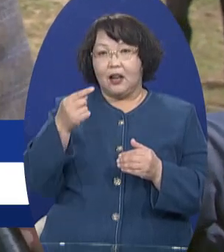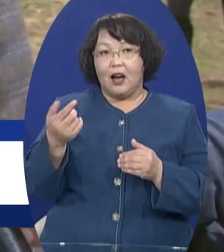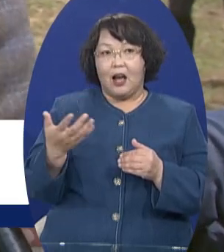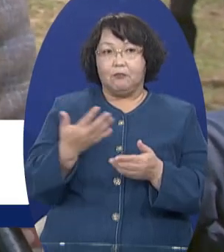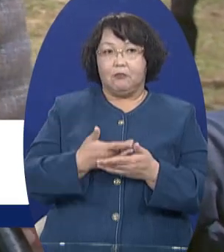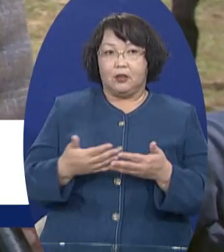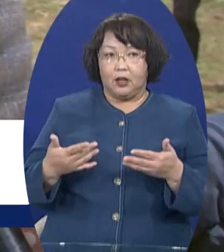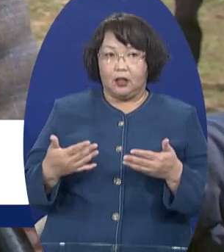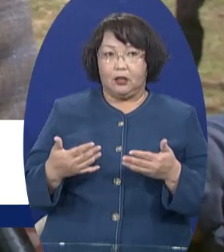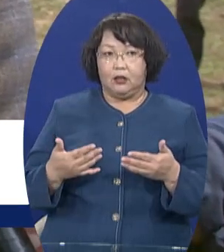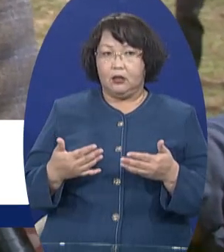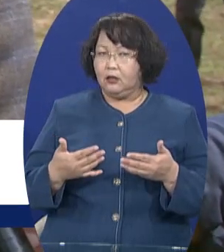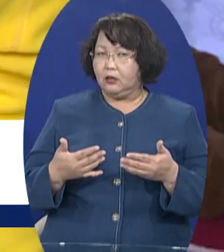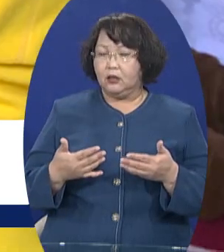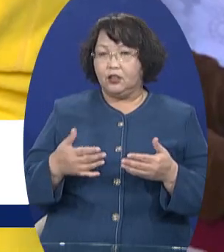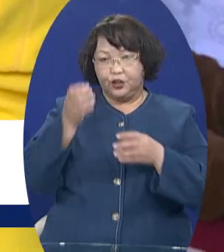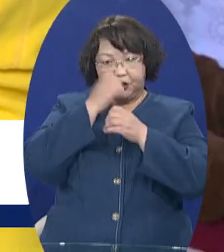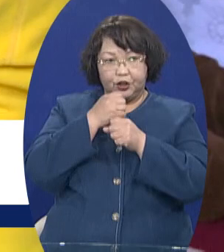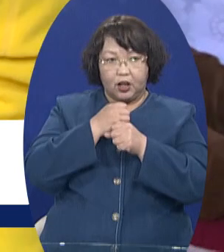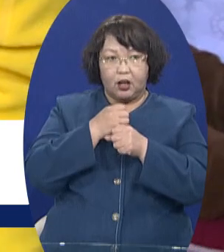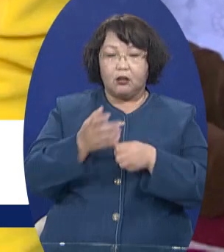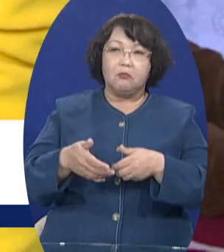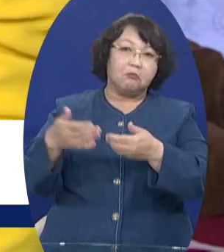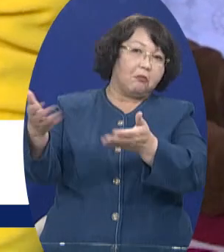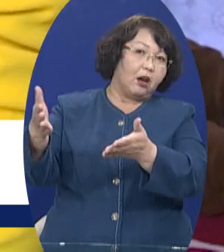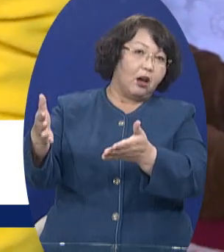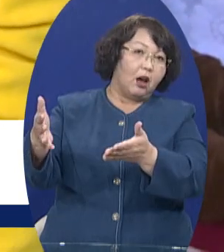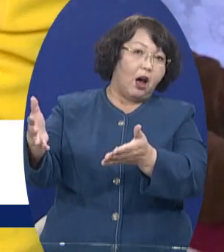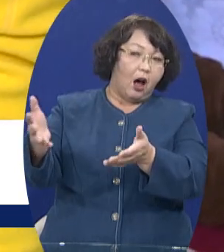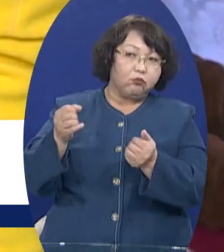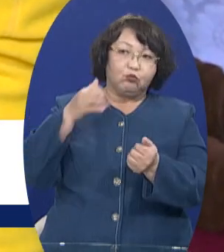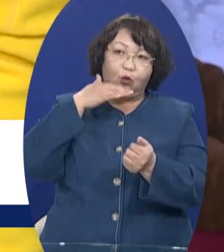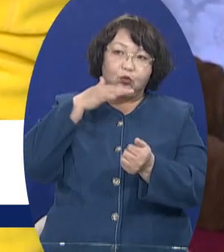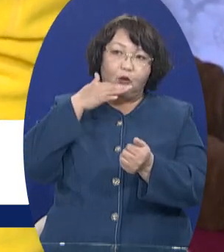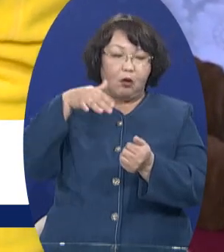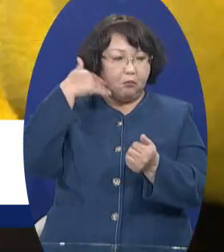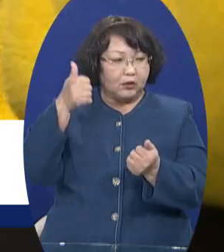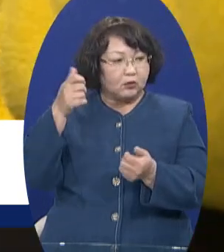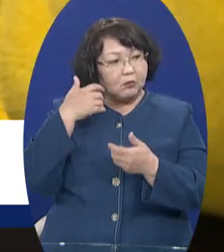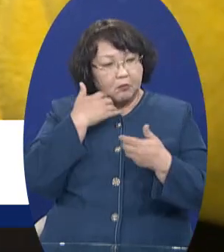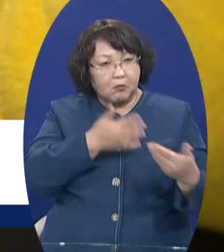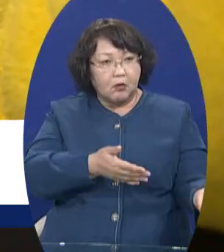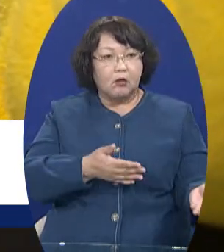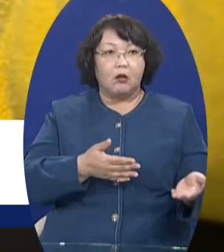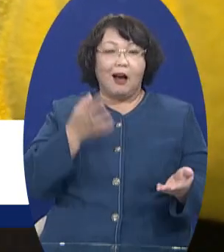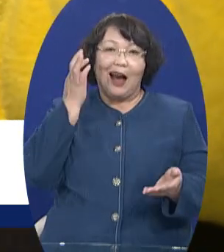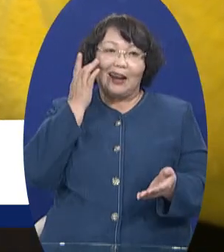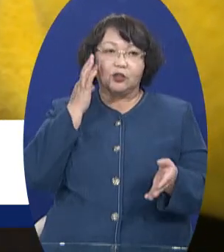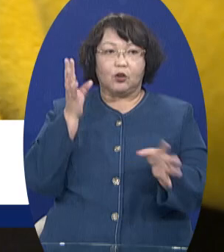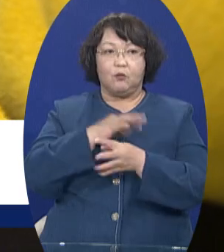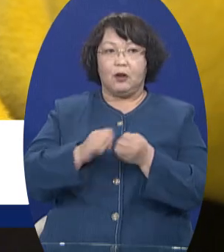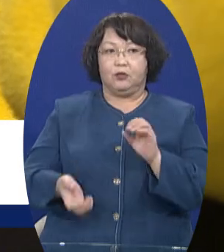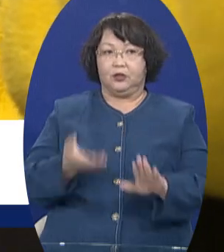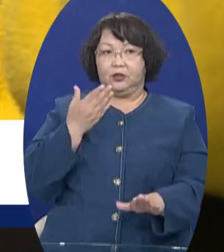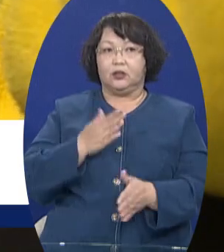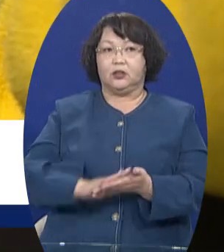материал шинжилгээг явуулж бас одоо бас зөвлөгөө одоо авдаг хариуг нь одоо тодруулт ийм одоо аргатай одоо болж байгаа.